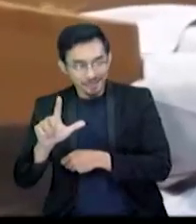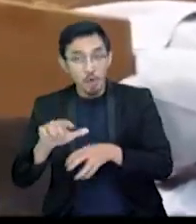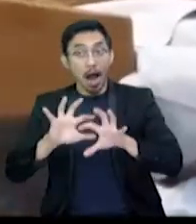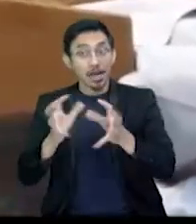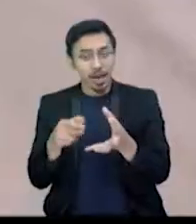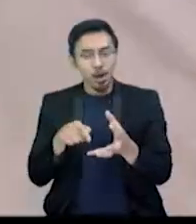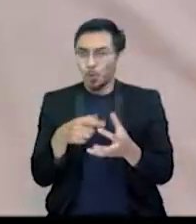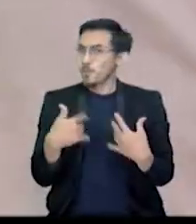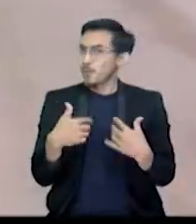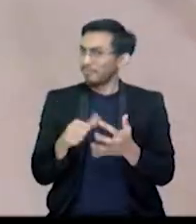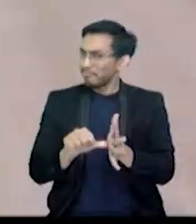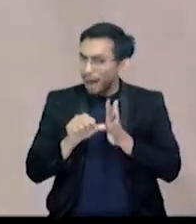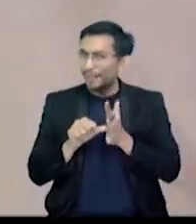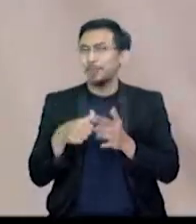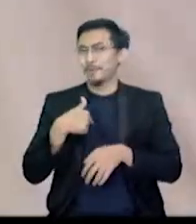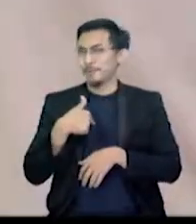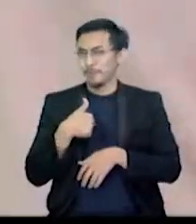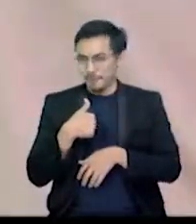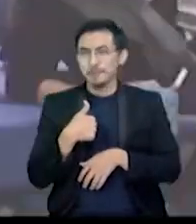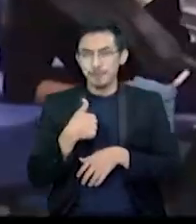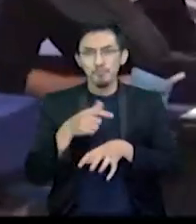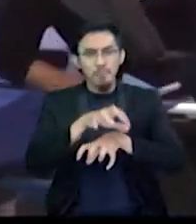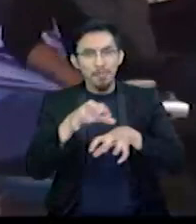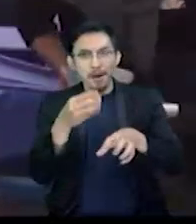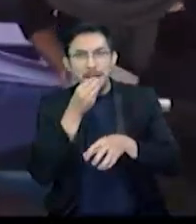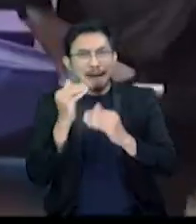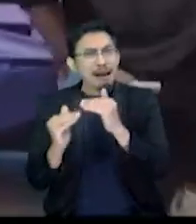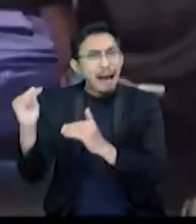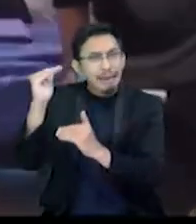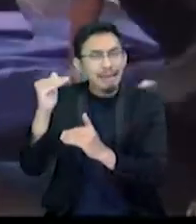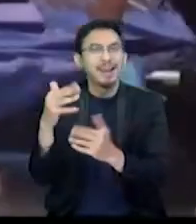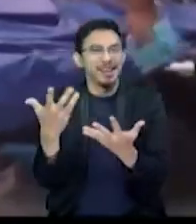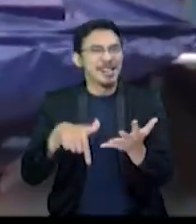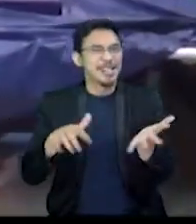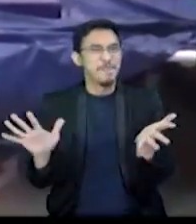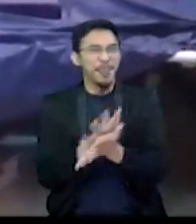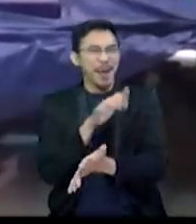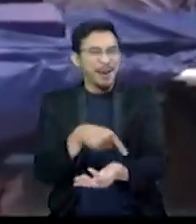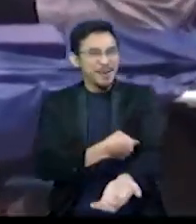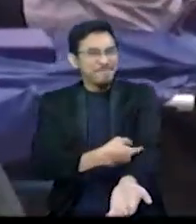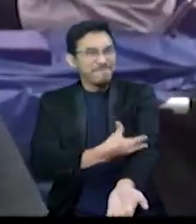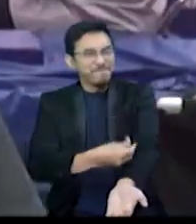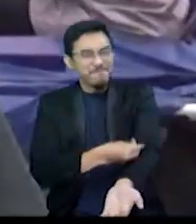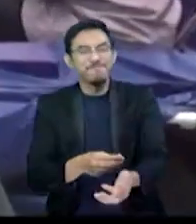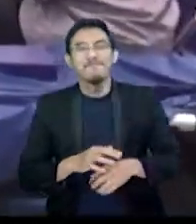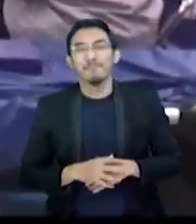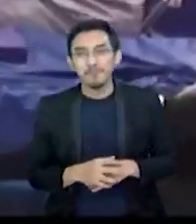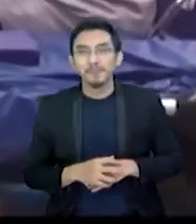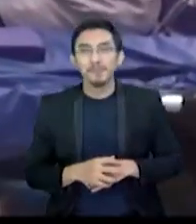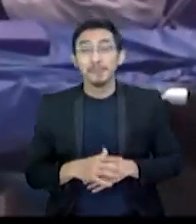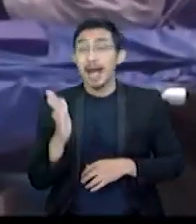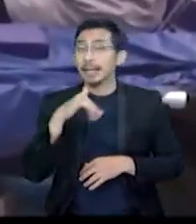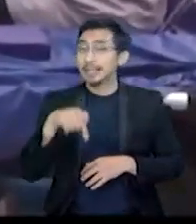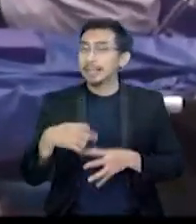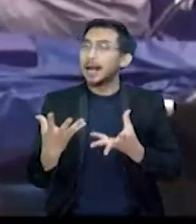di saat harga bahan kebutuhan pokok naik tinggi. Hari ini dapat minyak sama dapat beras. Ini sangat dapat